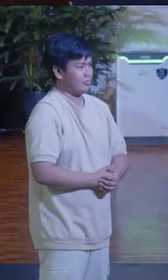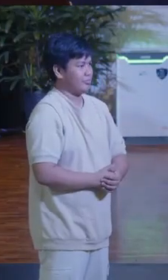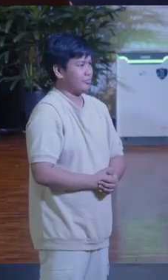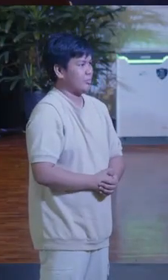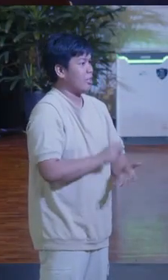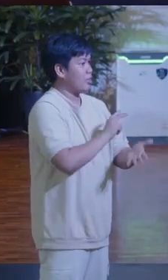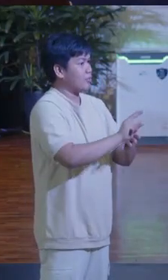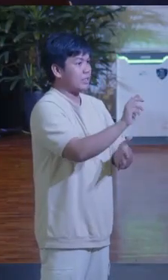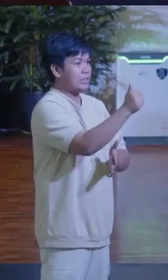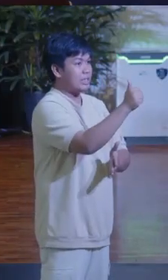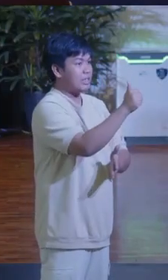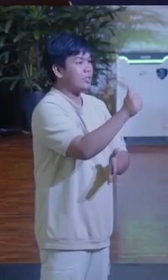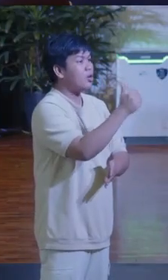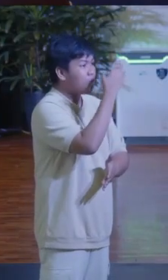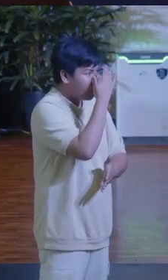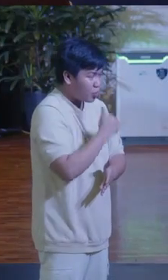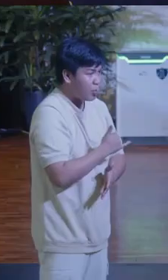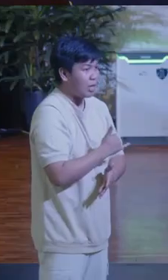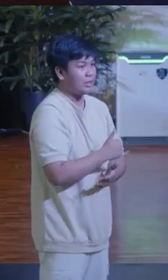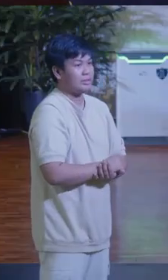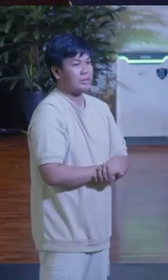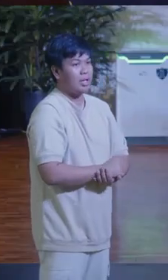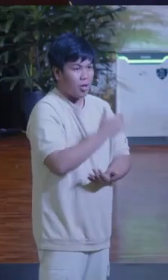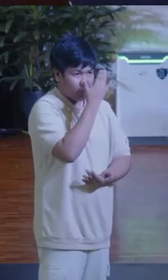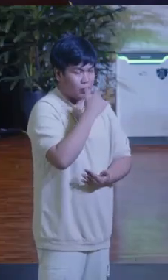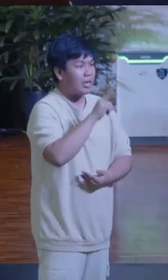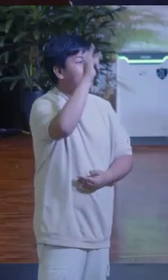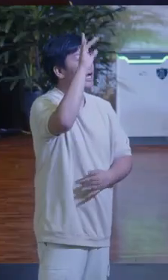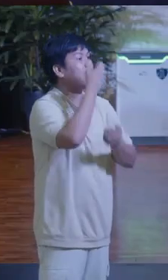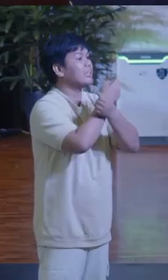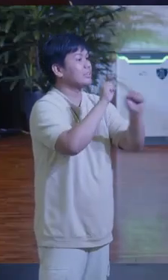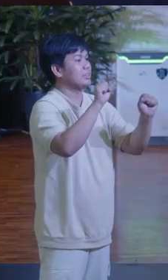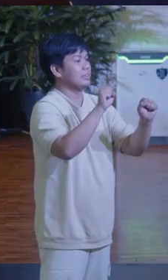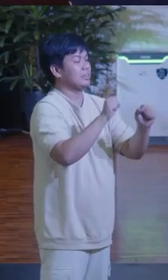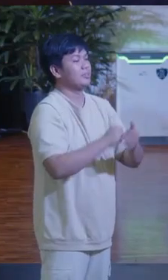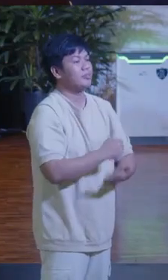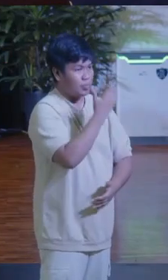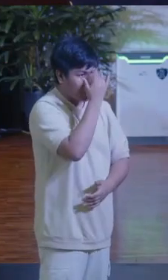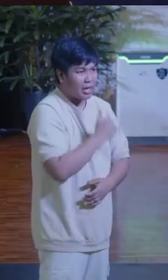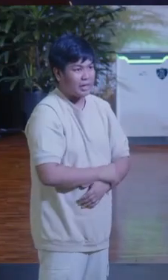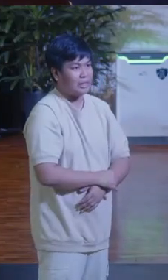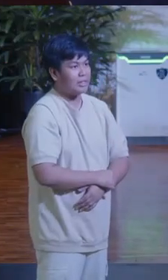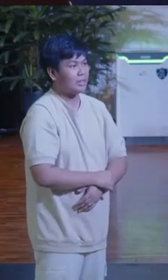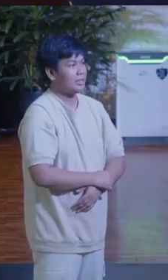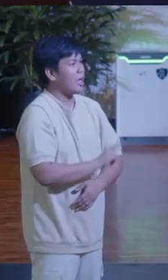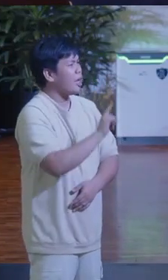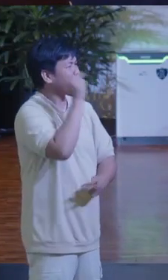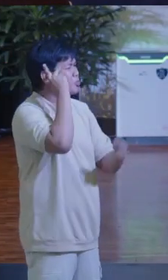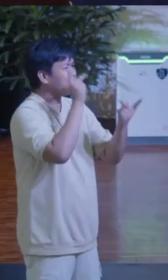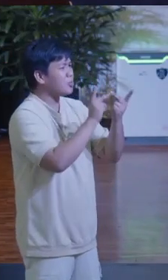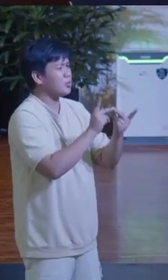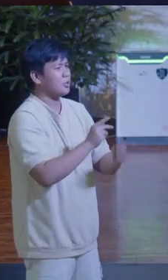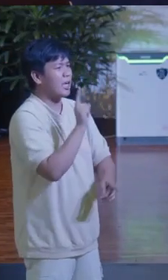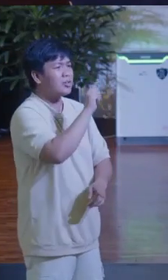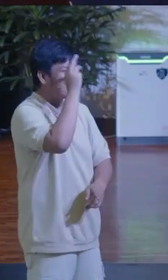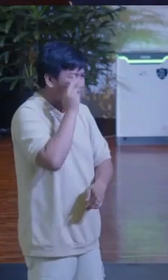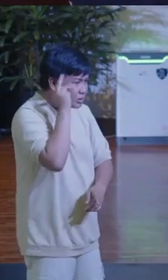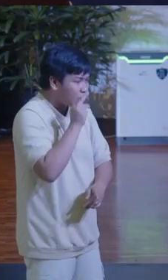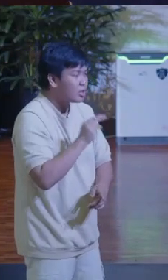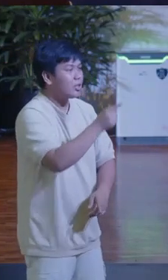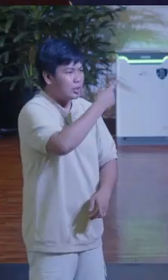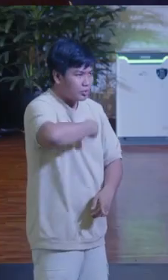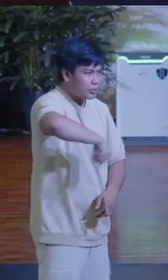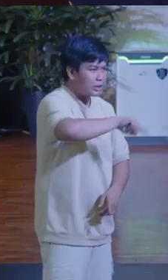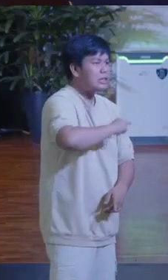yung verse 10. Bakit ba tayo sinaved by grace through faith? Bakit? For what reason? For we